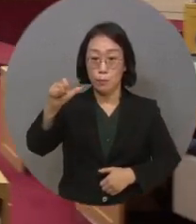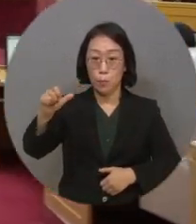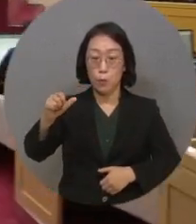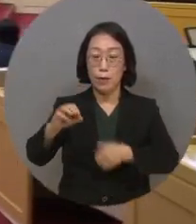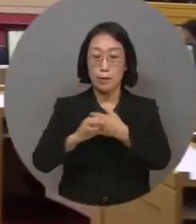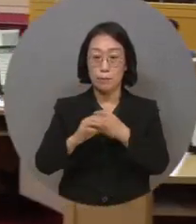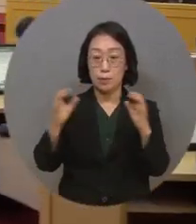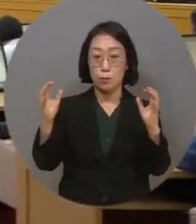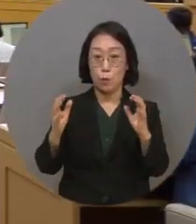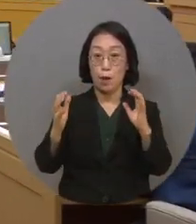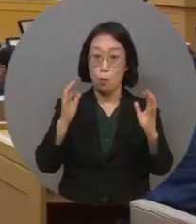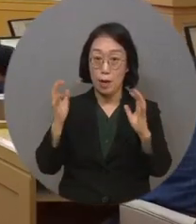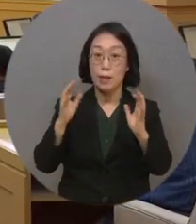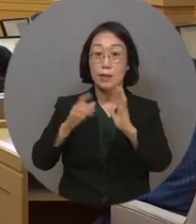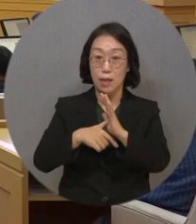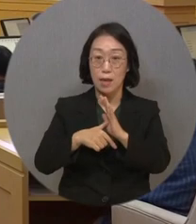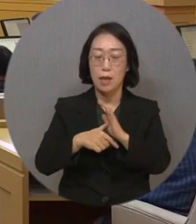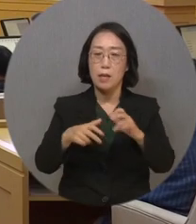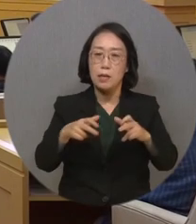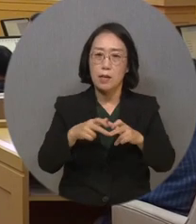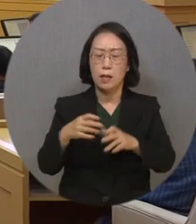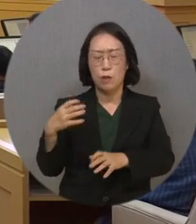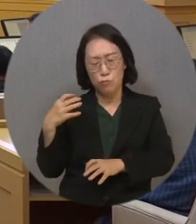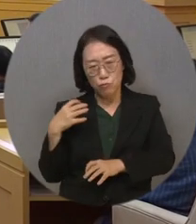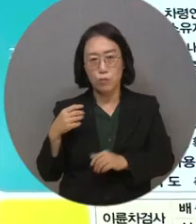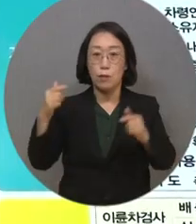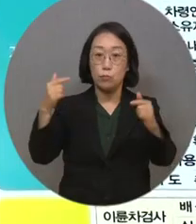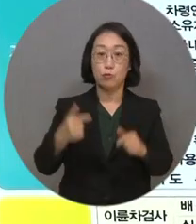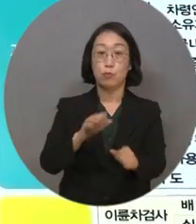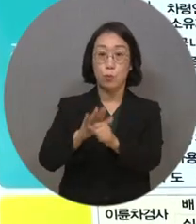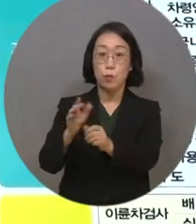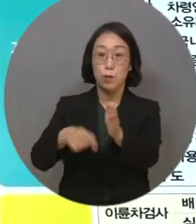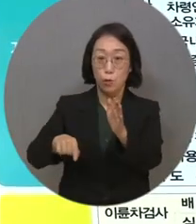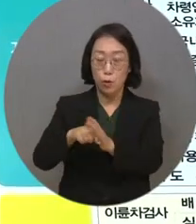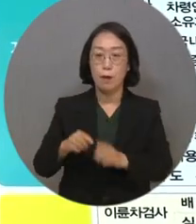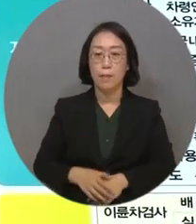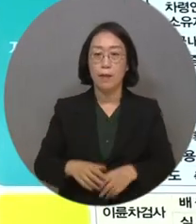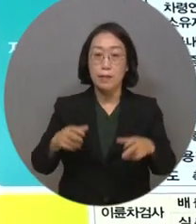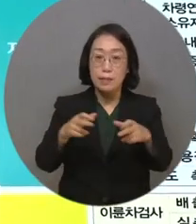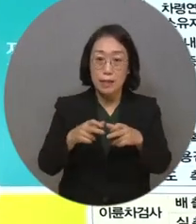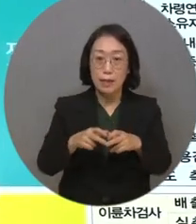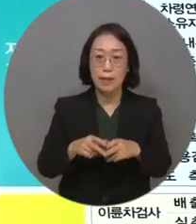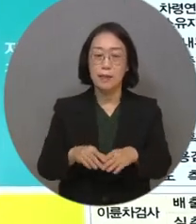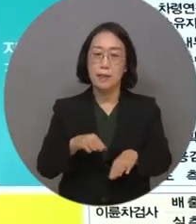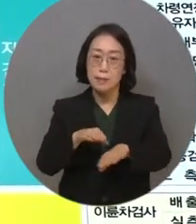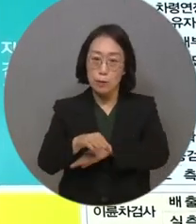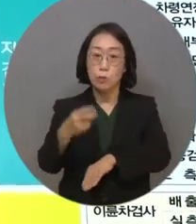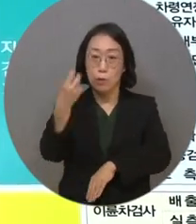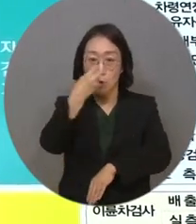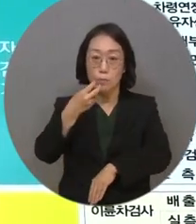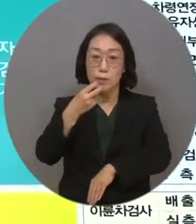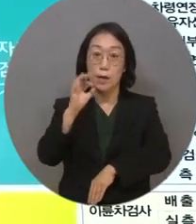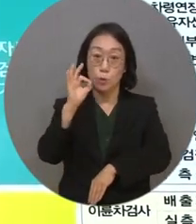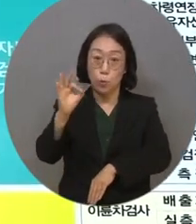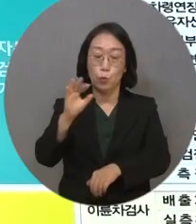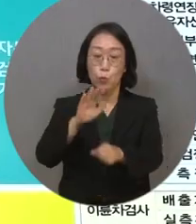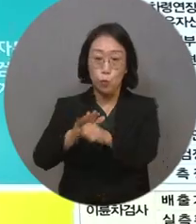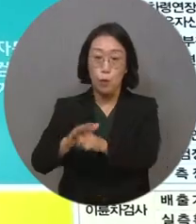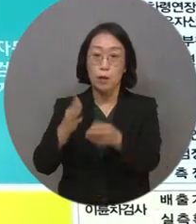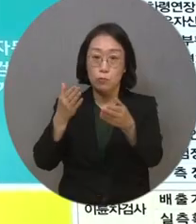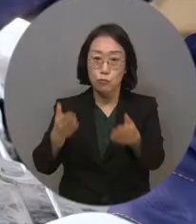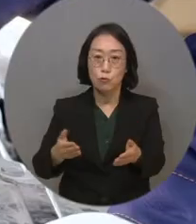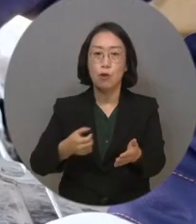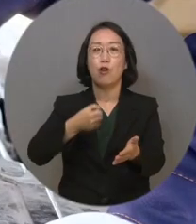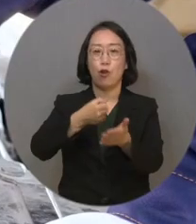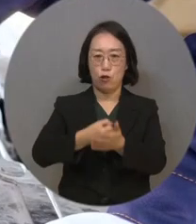임시회에서 장애인의 경제적 부담 완화를 위한 전라남도 장애인 자동차 검사비 지원 조례안을 의결하는